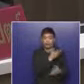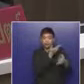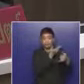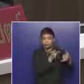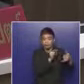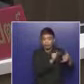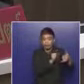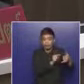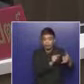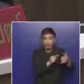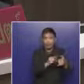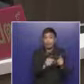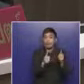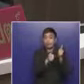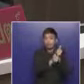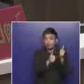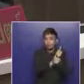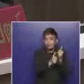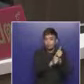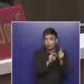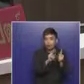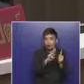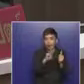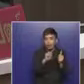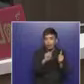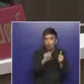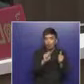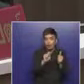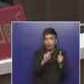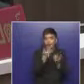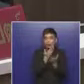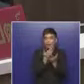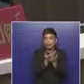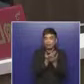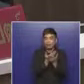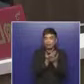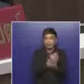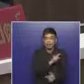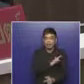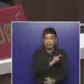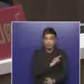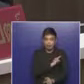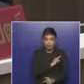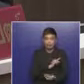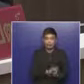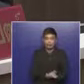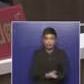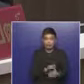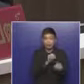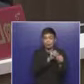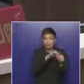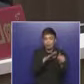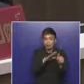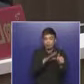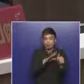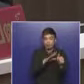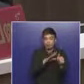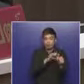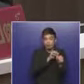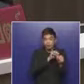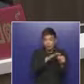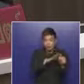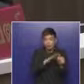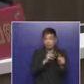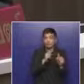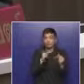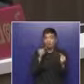ท่านเป็นอดีตรัฐมนตรีช่วยว่าการกระทรวงการคลังซึ่งท่าน เป็นผู้นำองค์กรที่ส